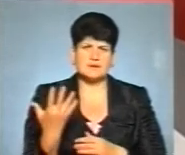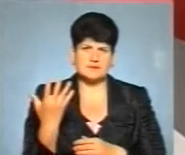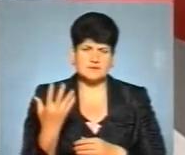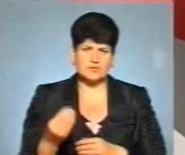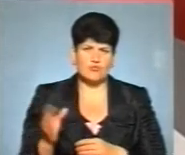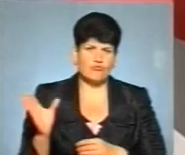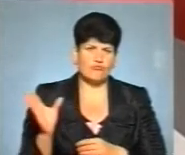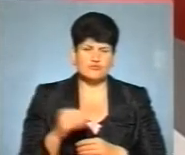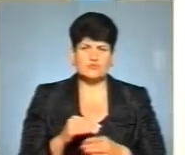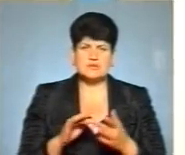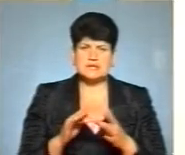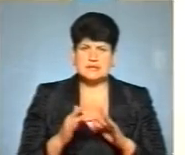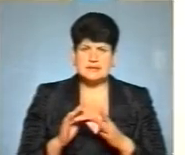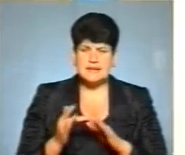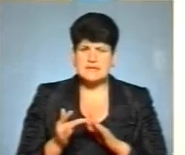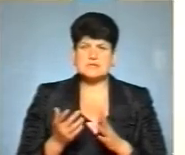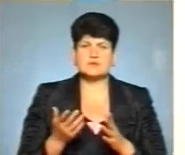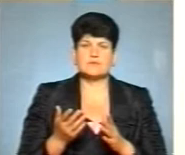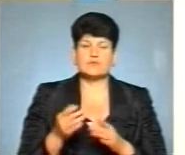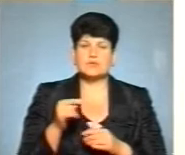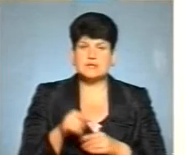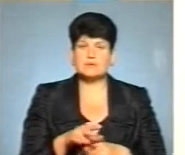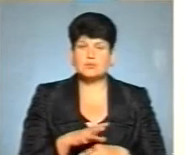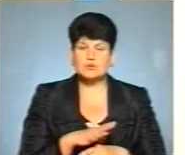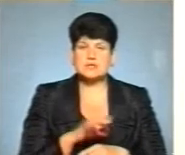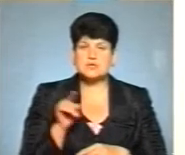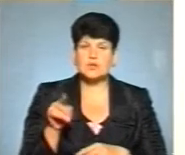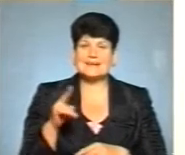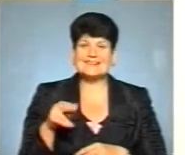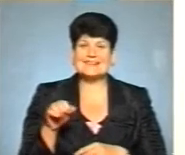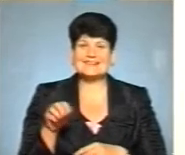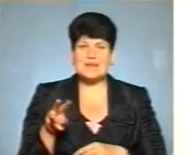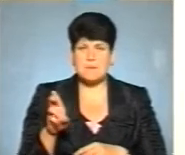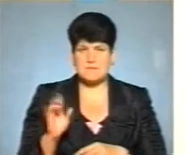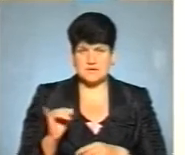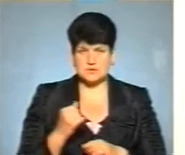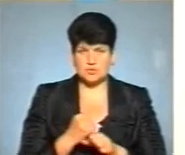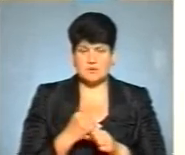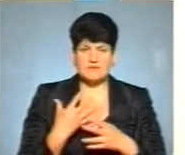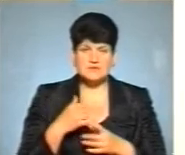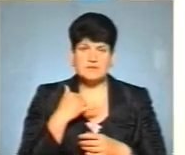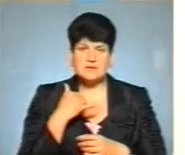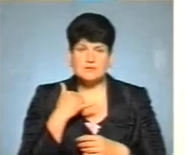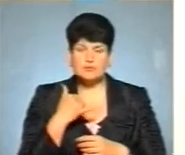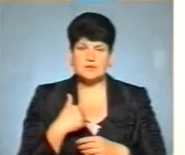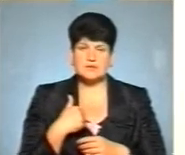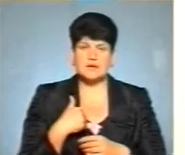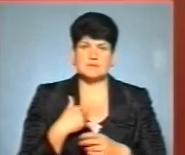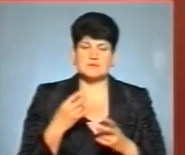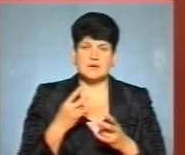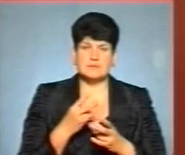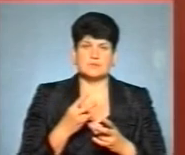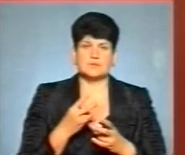цю мережу інтернету, а також мас-медіа, вони були звідти з тої дамби зроблені. І вже в телефонному режимі нам приходилось